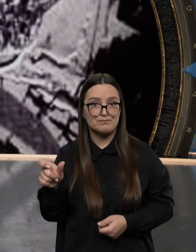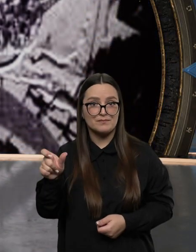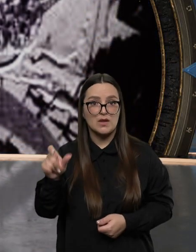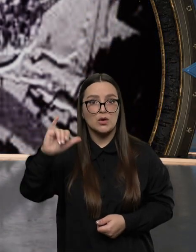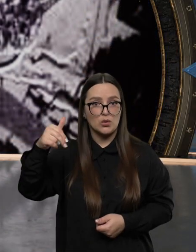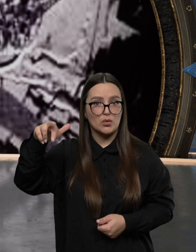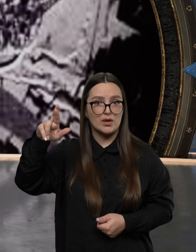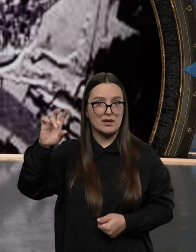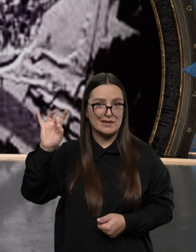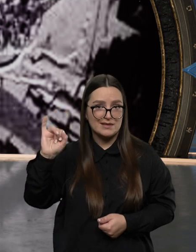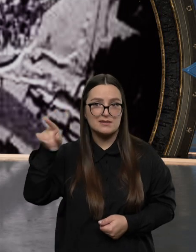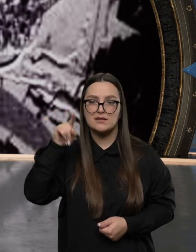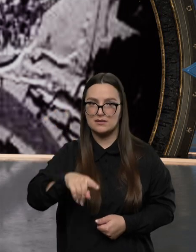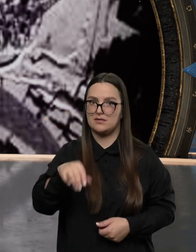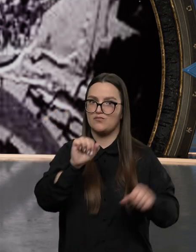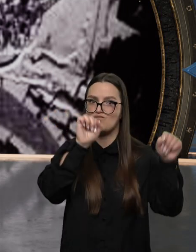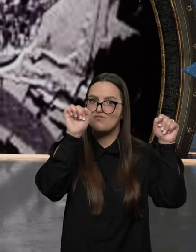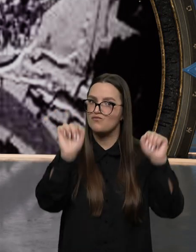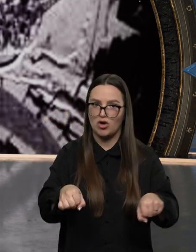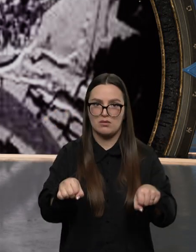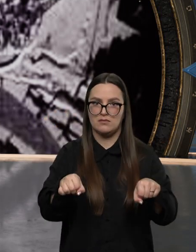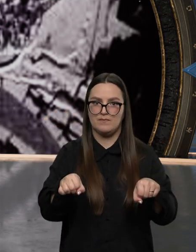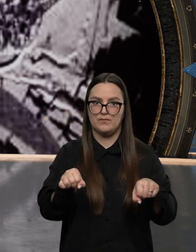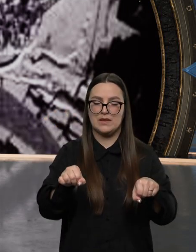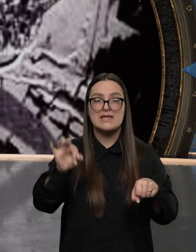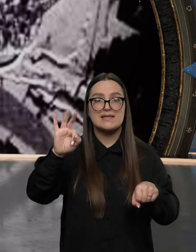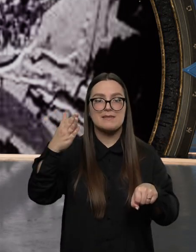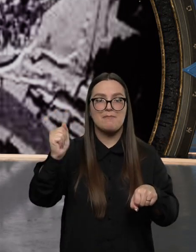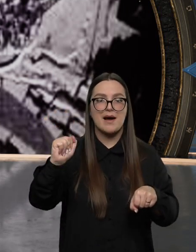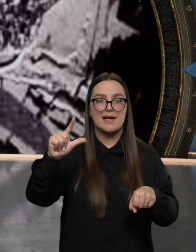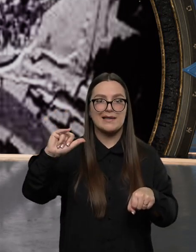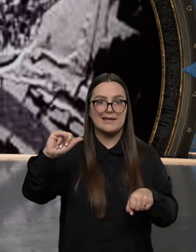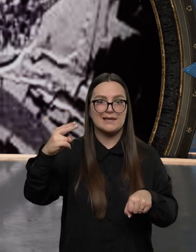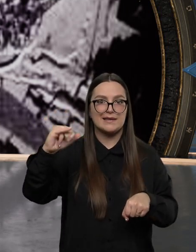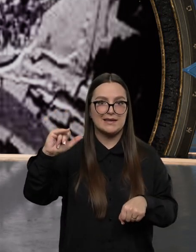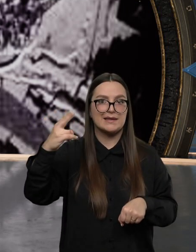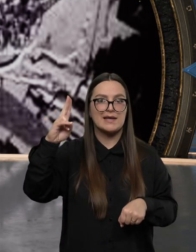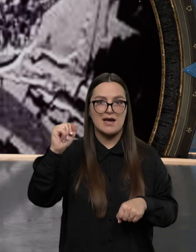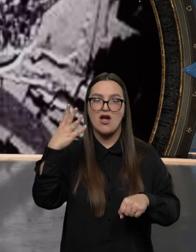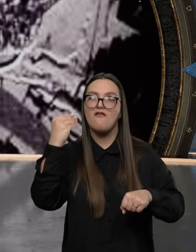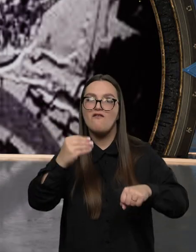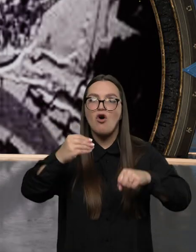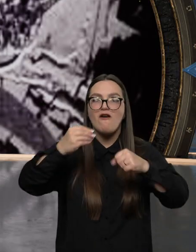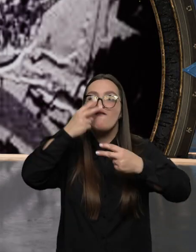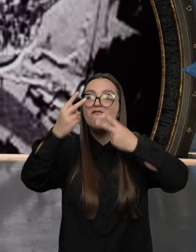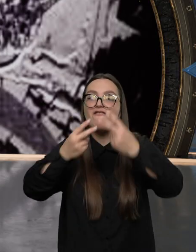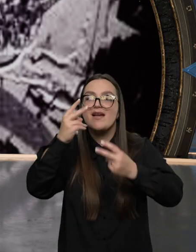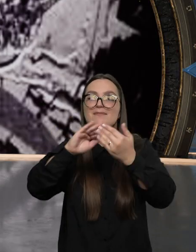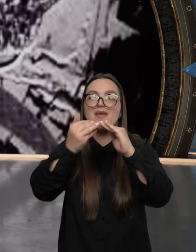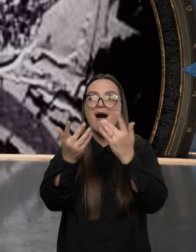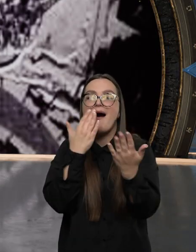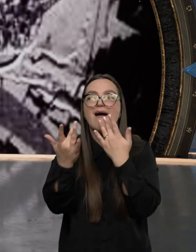turėjo savo gavęs, kadangi susijęs su smalininkų vaizdą iš